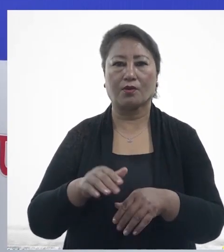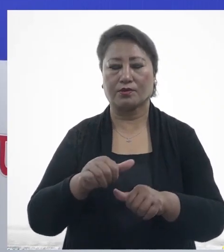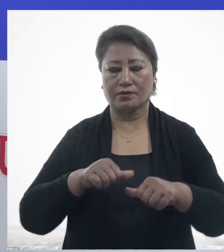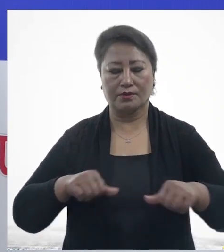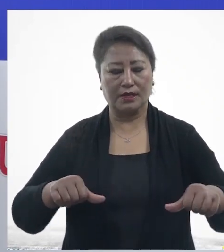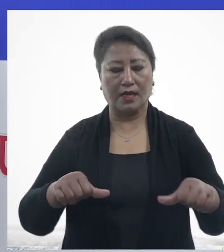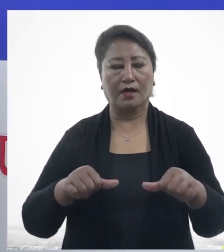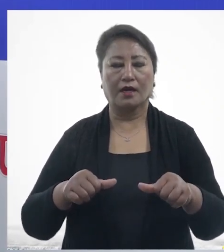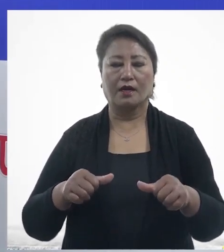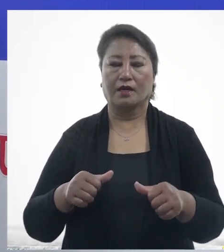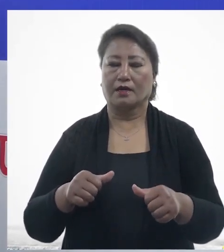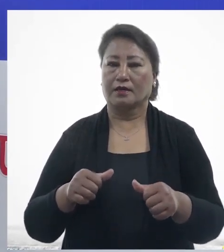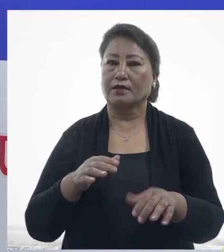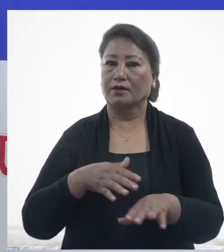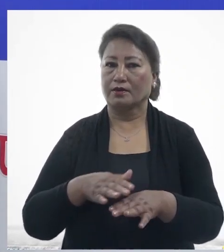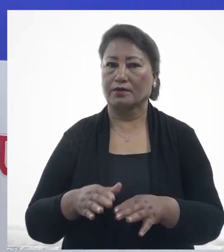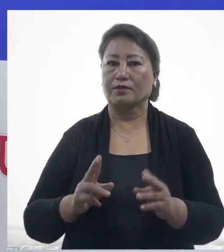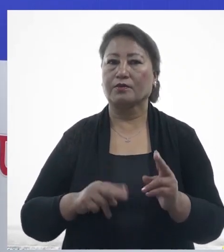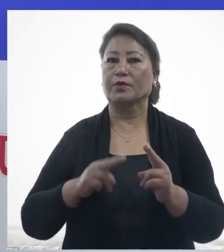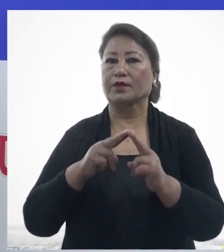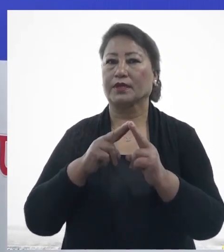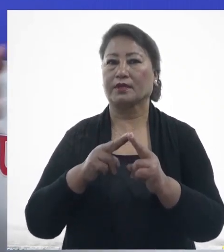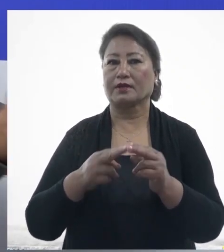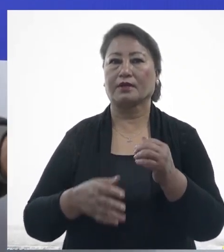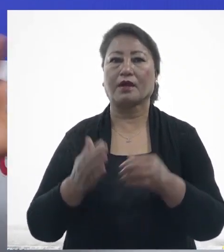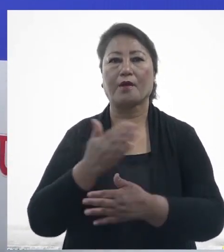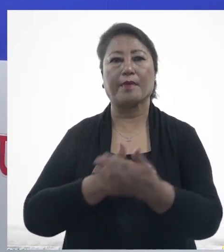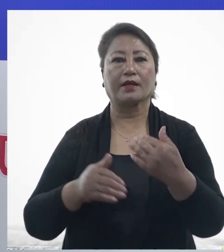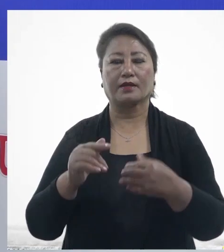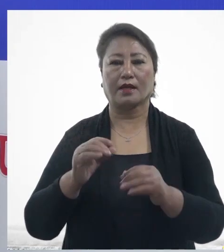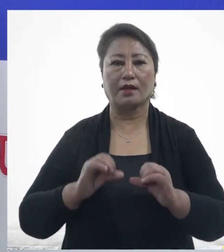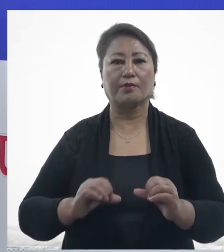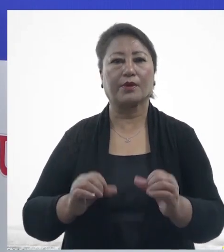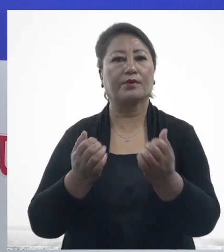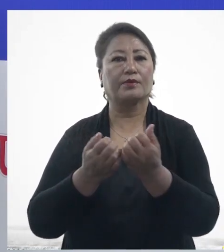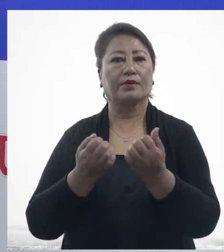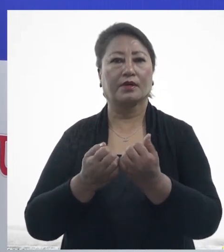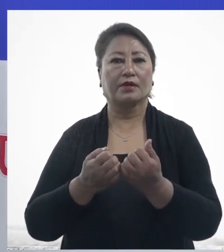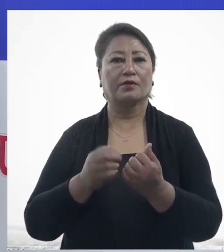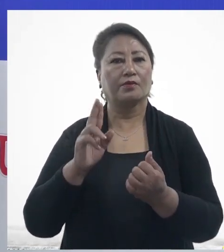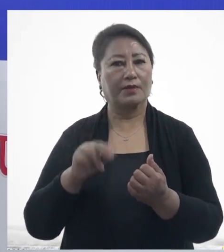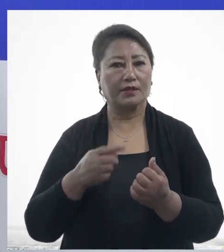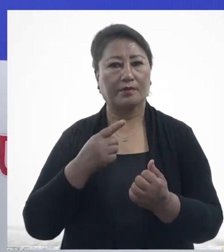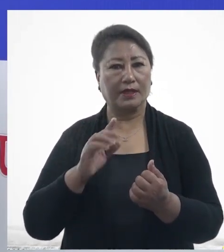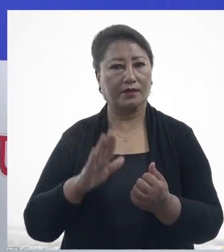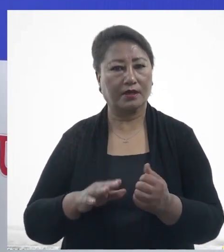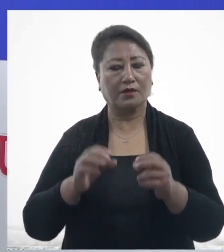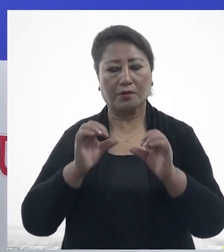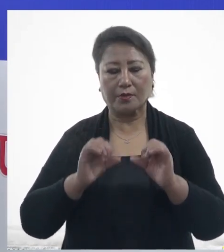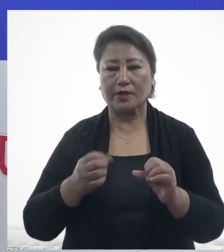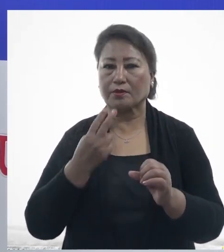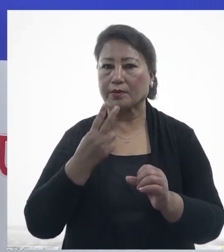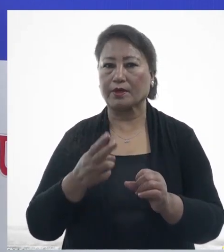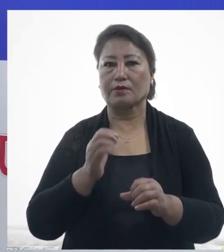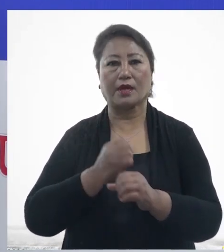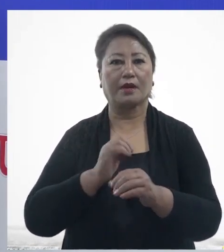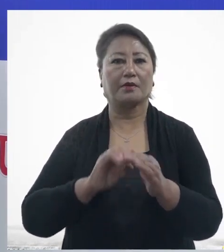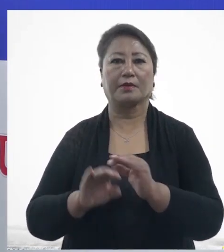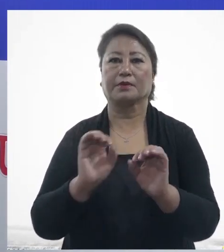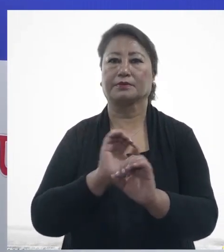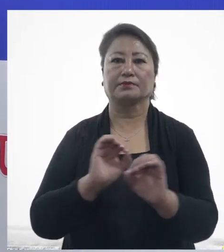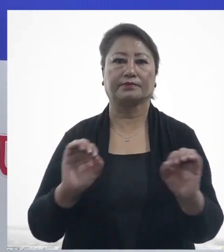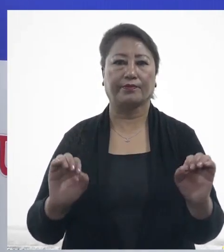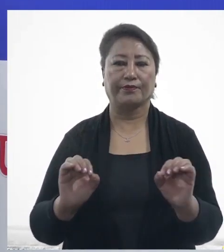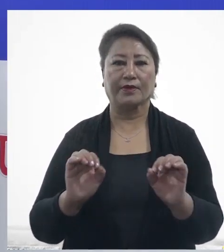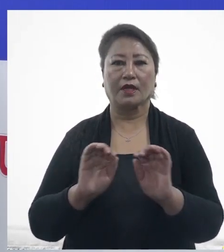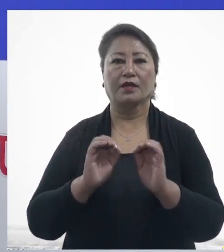पनि भनौँ न कति धेरै चाहिँ भौतिक संरचनाहरू पनि अपाङ्गताकै प्रयोगको लागि हुनुपर्छ भन्नेहरू छ तर त्यसलाई हामीले प्रयोग भएको चाहिँ देख्दैनौँ होइन देख्दैनौँ। जस्तो अब भनौँ न